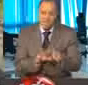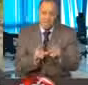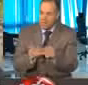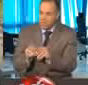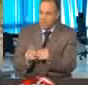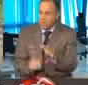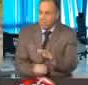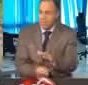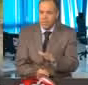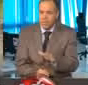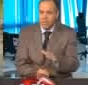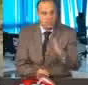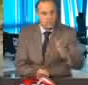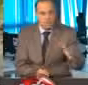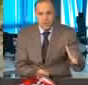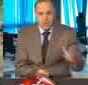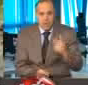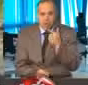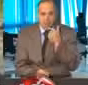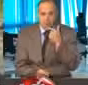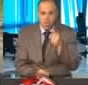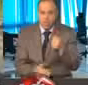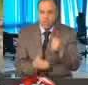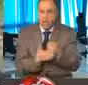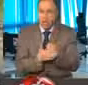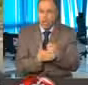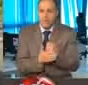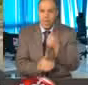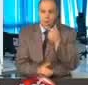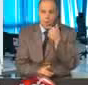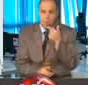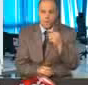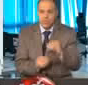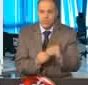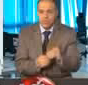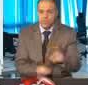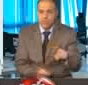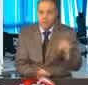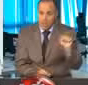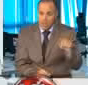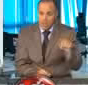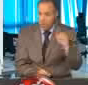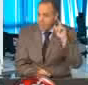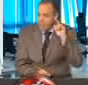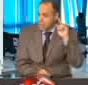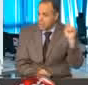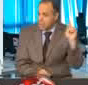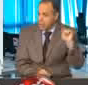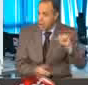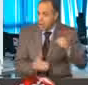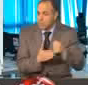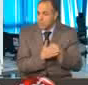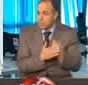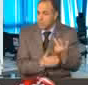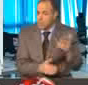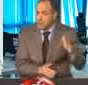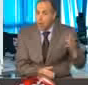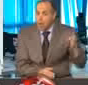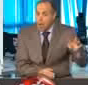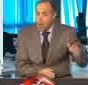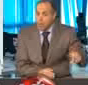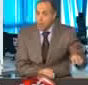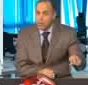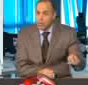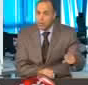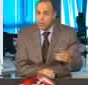معناها وصغار، وموجود الحوادث فما شكون خلفت له عوائق. وليت انه نسمعوا حادث فيه 3 قتلى و 4 قتلى ربما ما